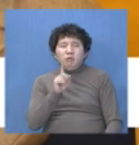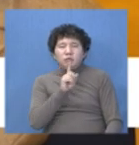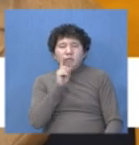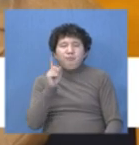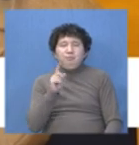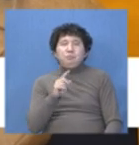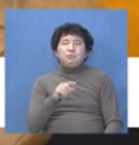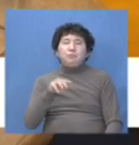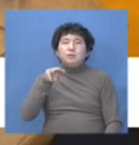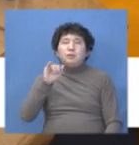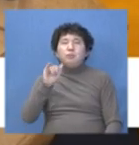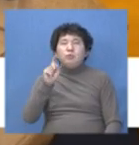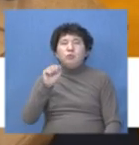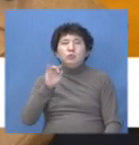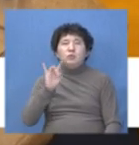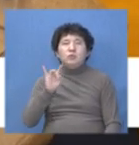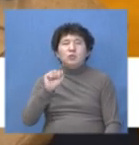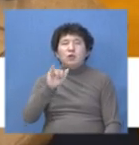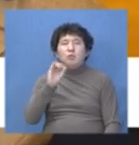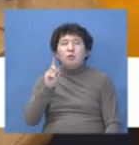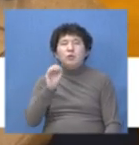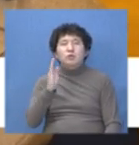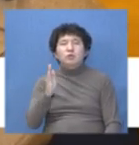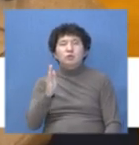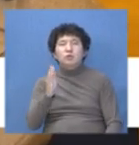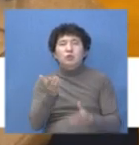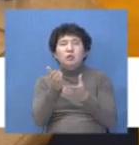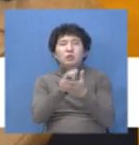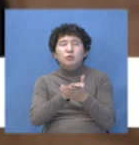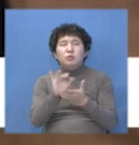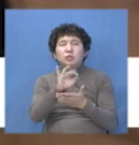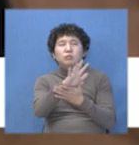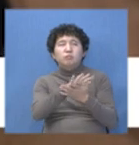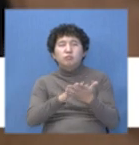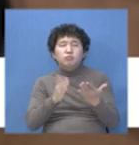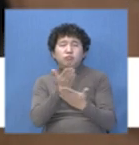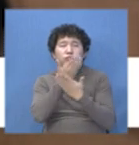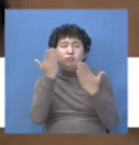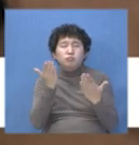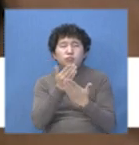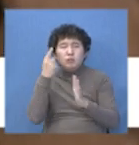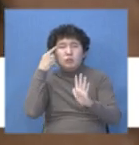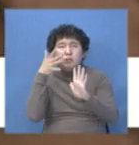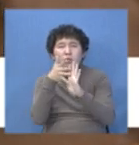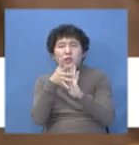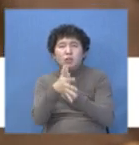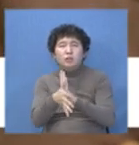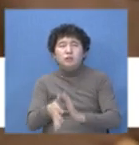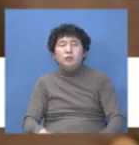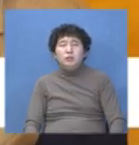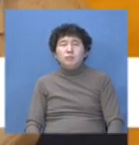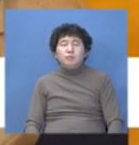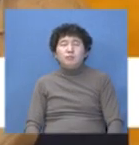Әуезовтің шығармашылығын ары қарай оқып, тереңінен түсінуге бағыттау. Олардың